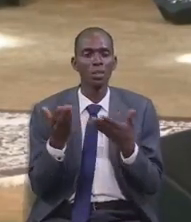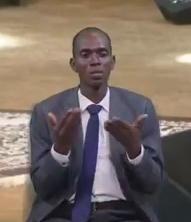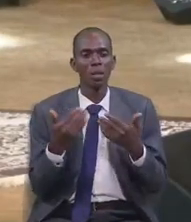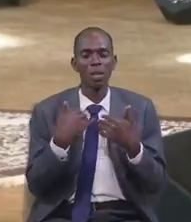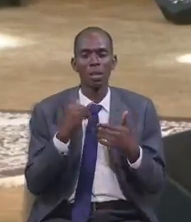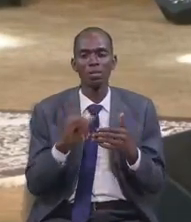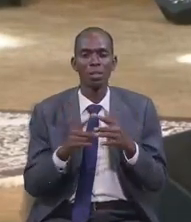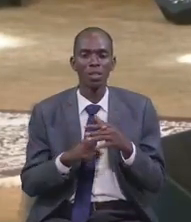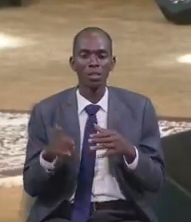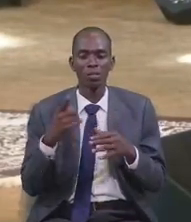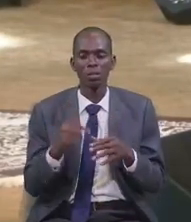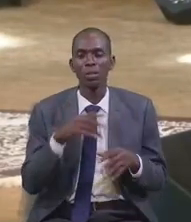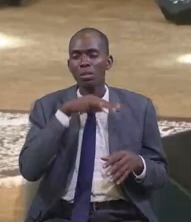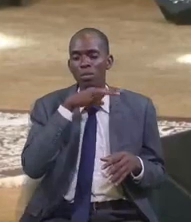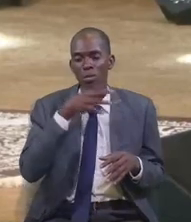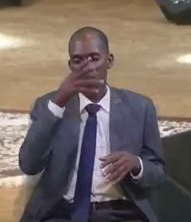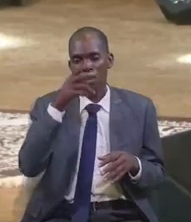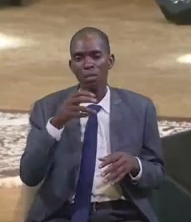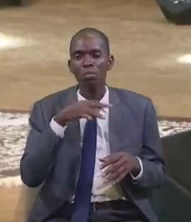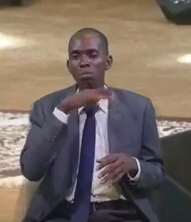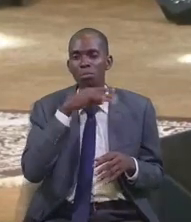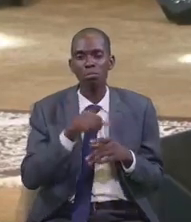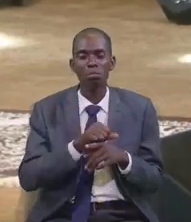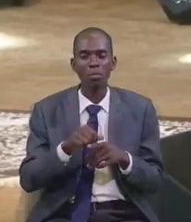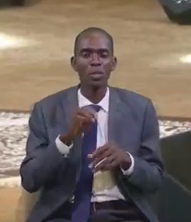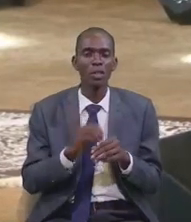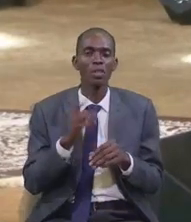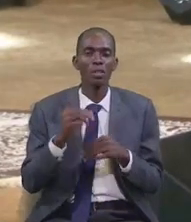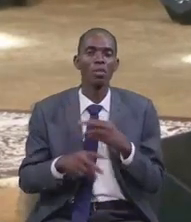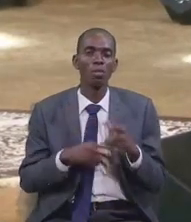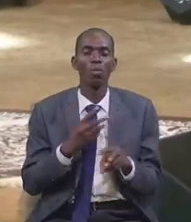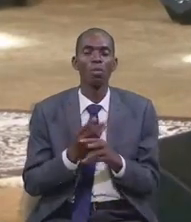dans le monde par la convoitise.